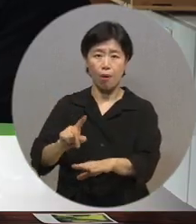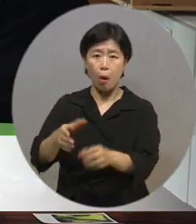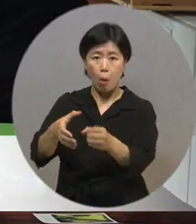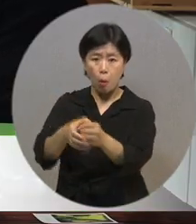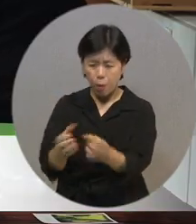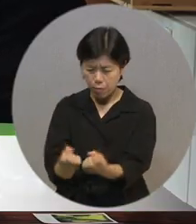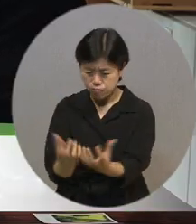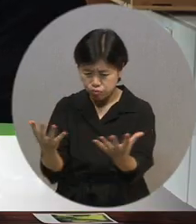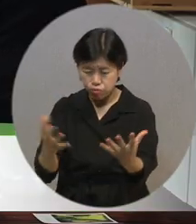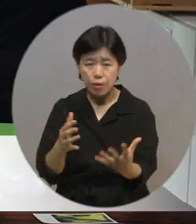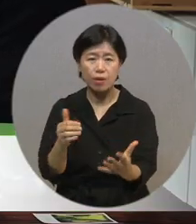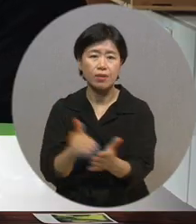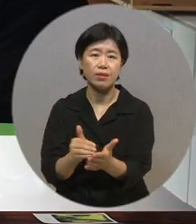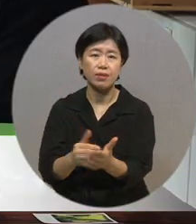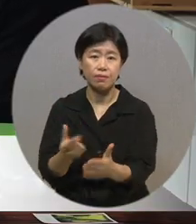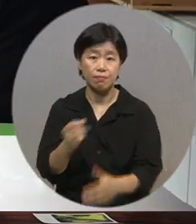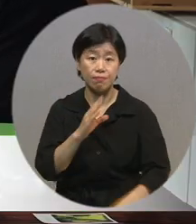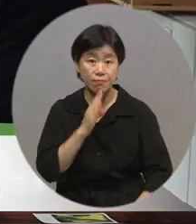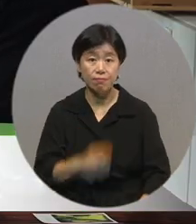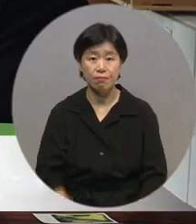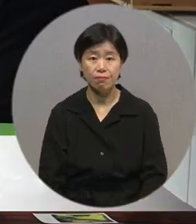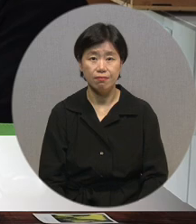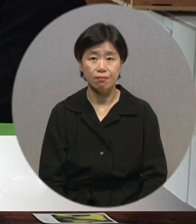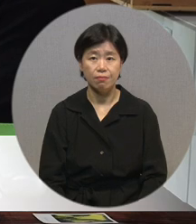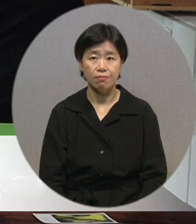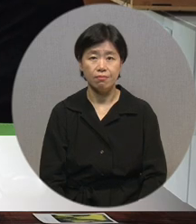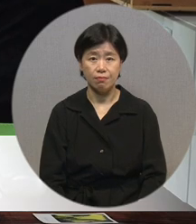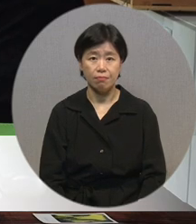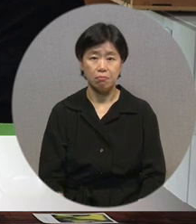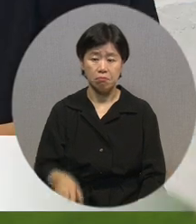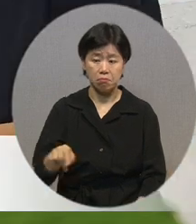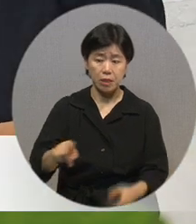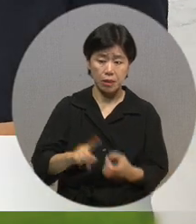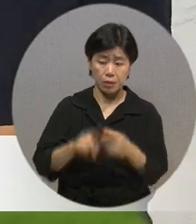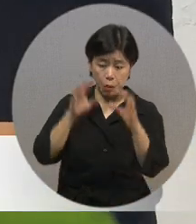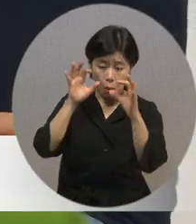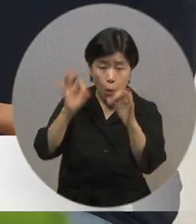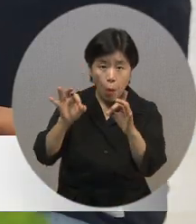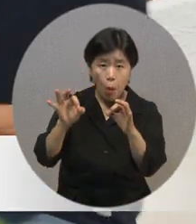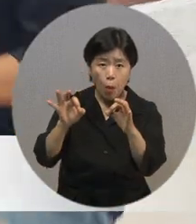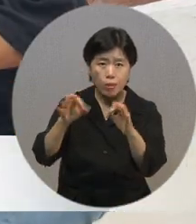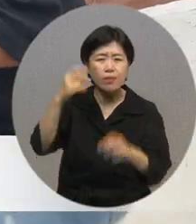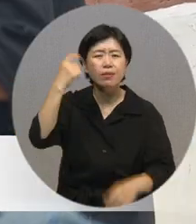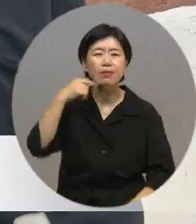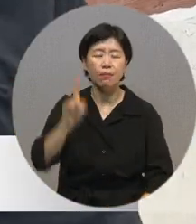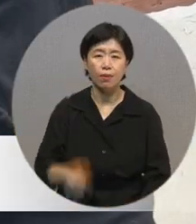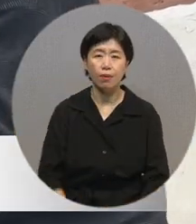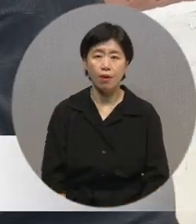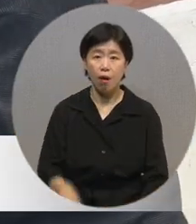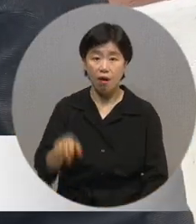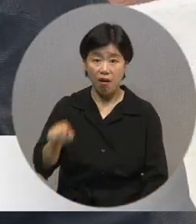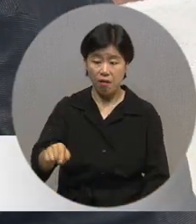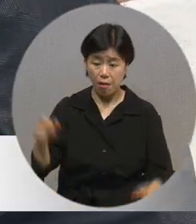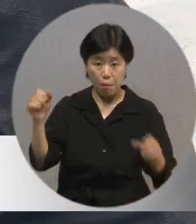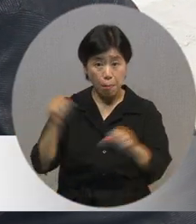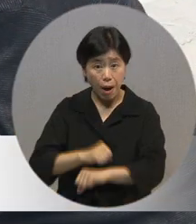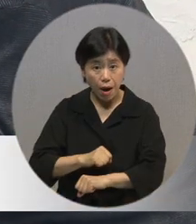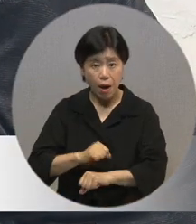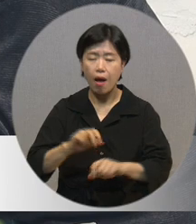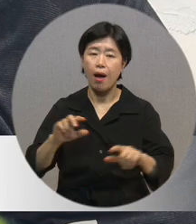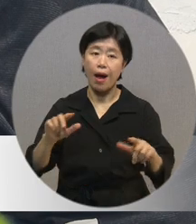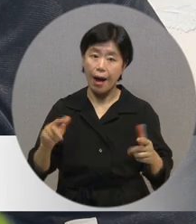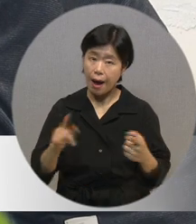그게 관점의 어떤 변화 아닐까. 네. 어떻게 보느냐에 따라서 이게 이제 무용지물인 어떤 망쳐버린 텃밭이 될 수도